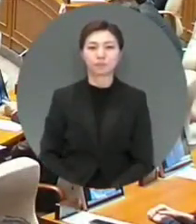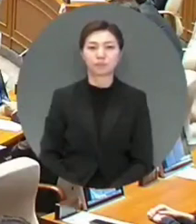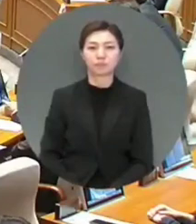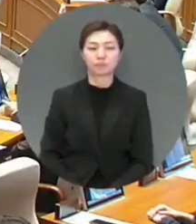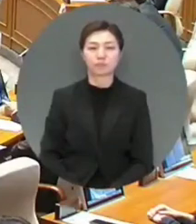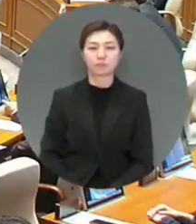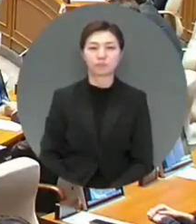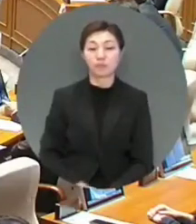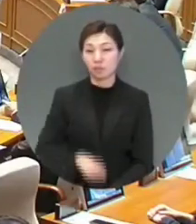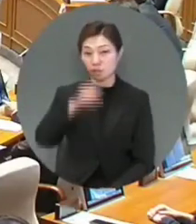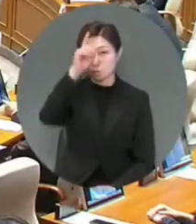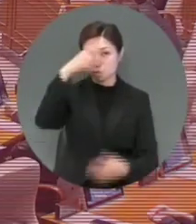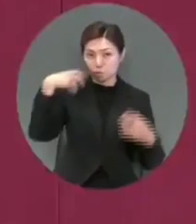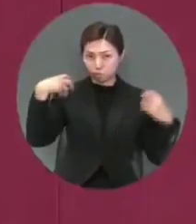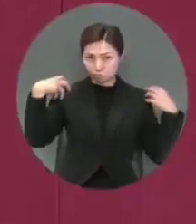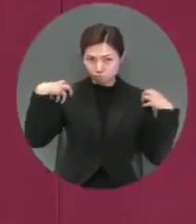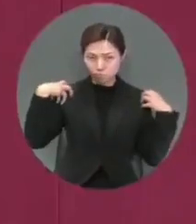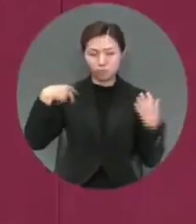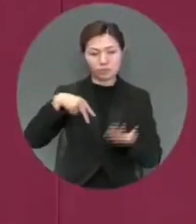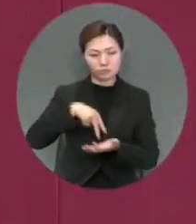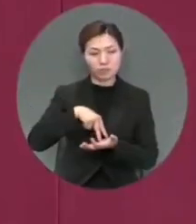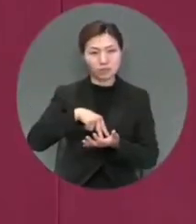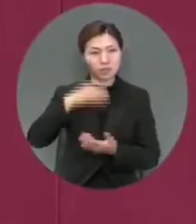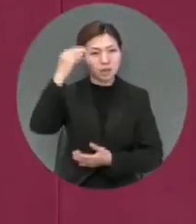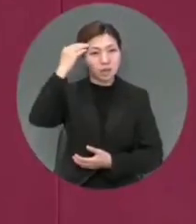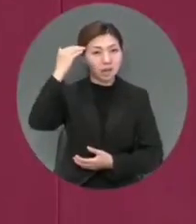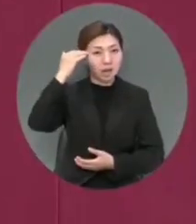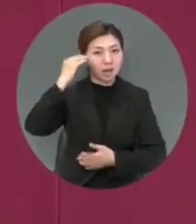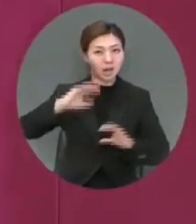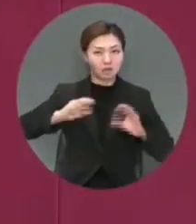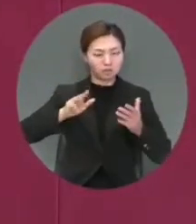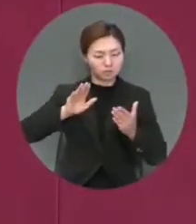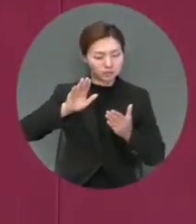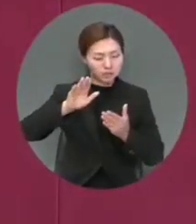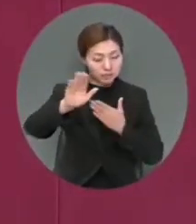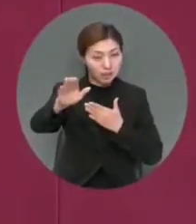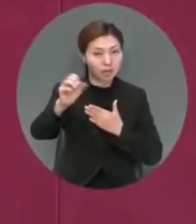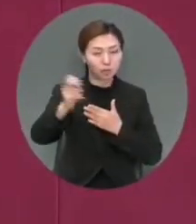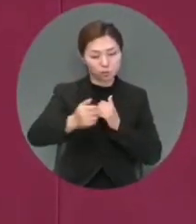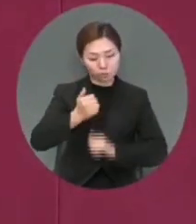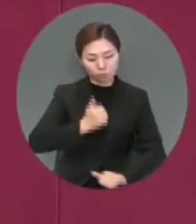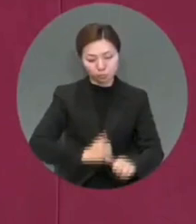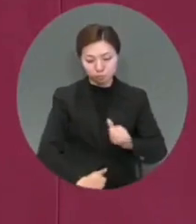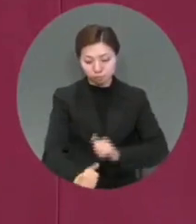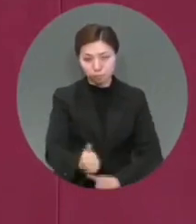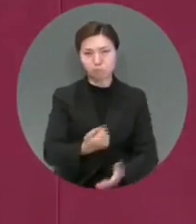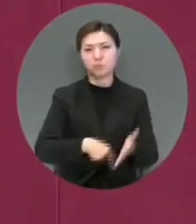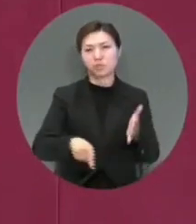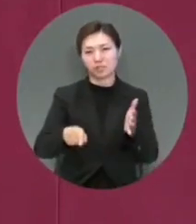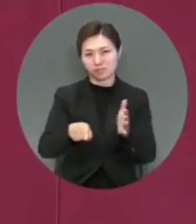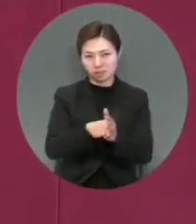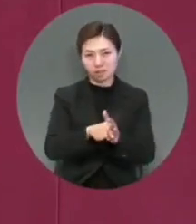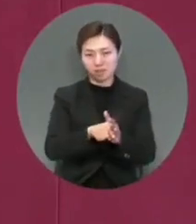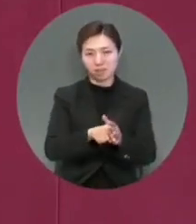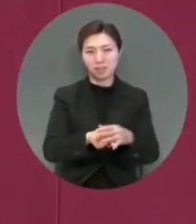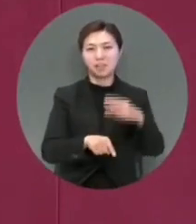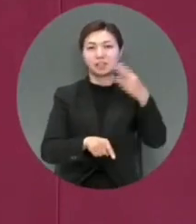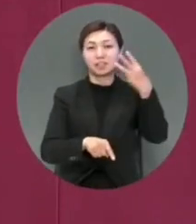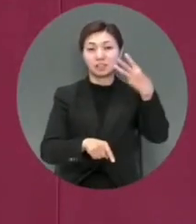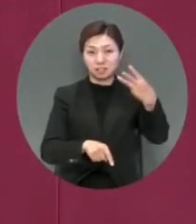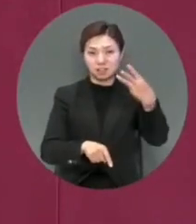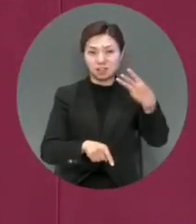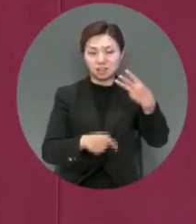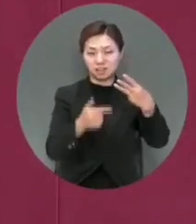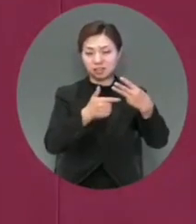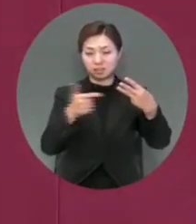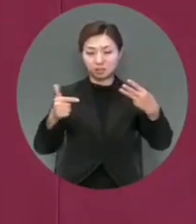정부는 대한민국 미래와 미래 세대를 위한 3대 개혁에도 힘을 쏟아왔으며